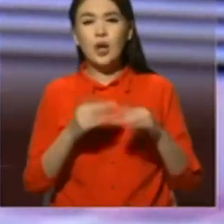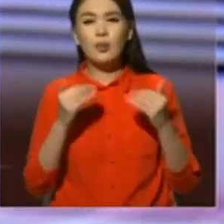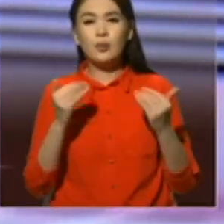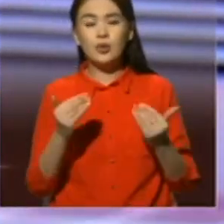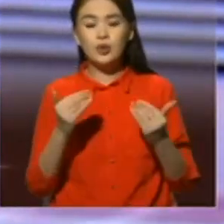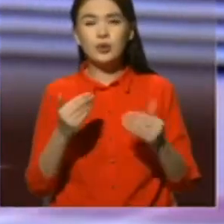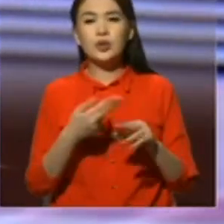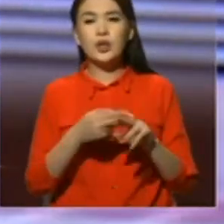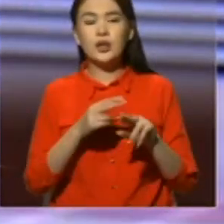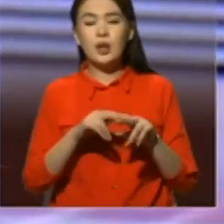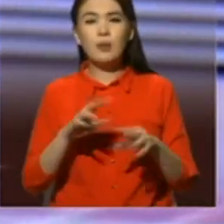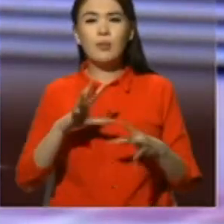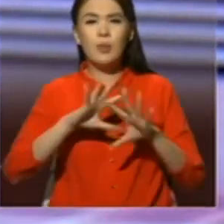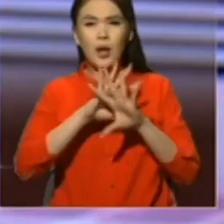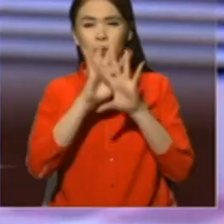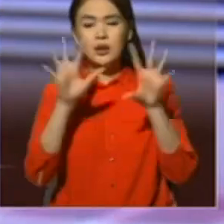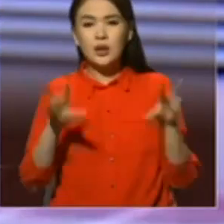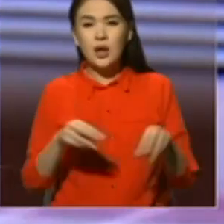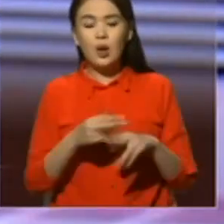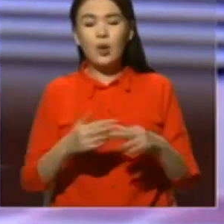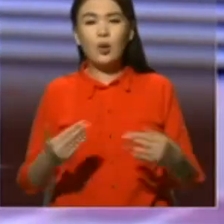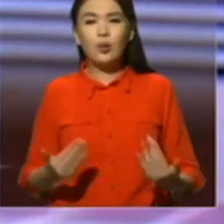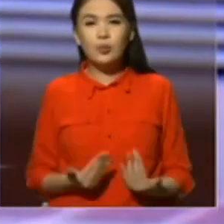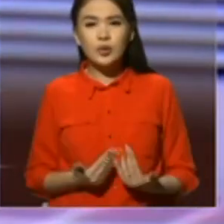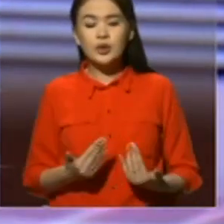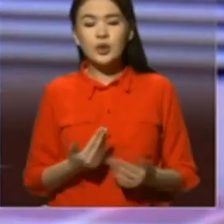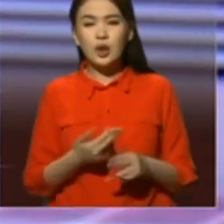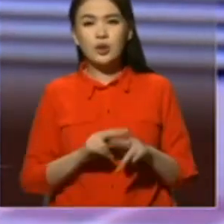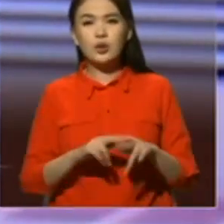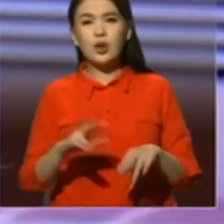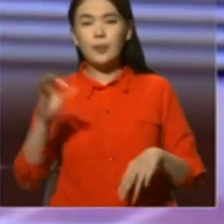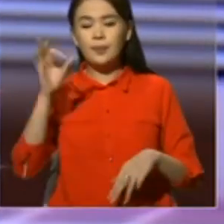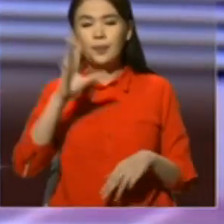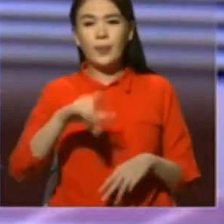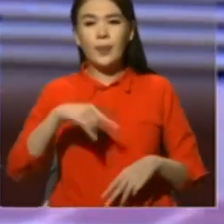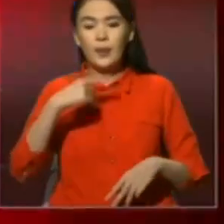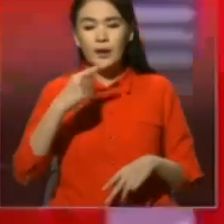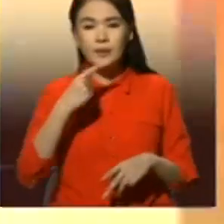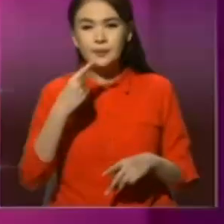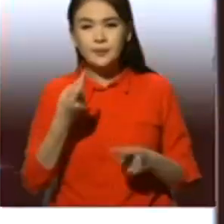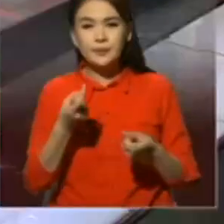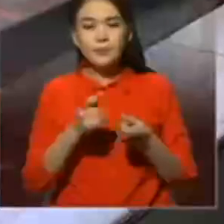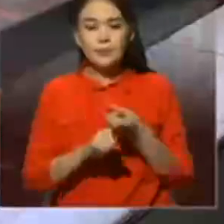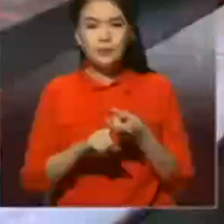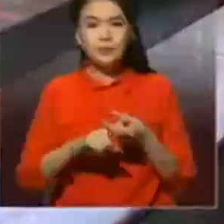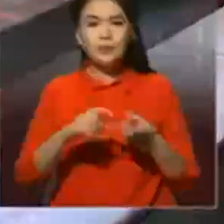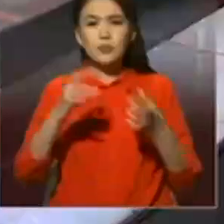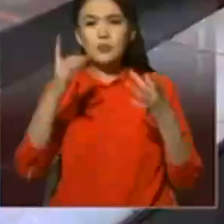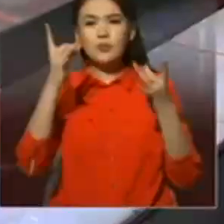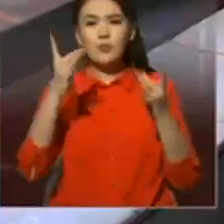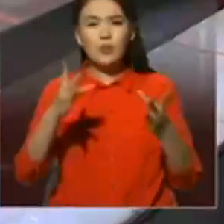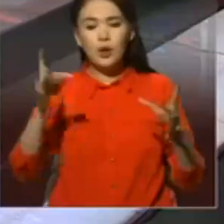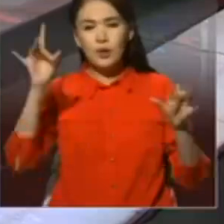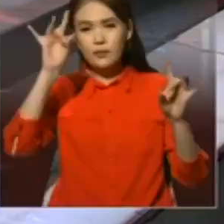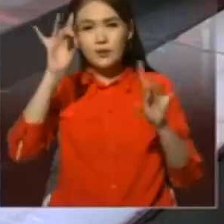айтылған мәселенің барлығы ол өмірдің өзі тудырған, айтып отырған мәселе. Аспаннан ештеңе жауған жоқ. Артық нәрсе